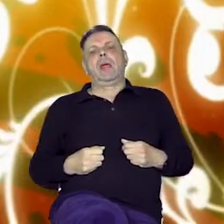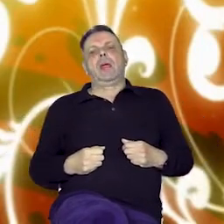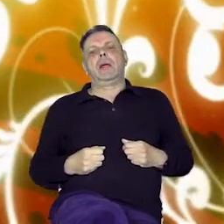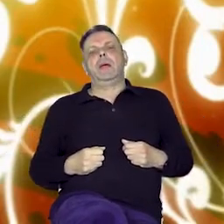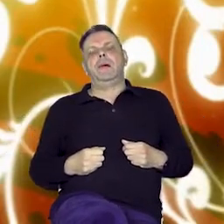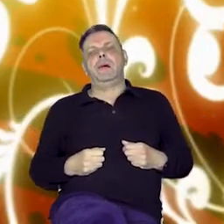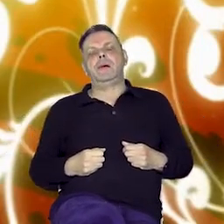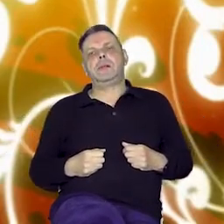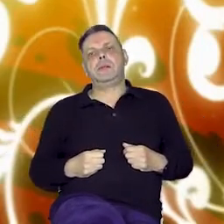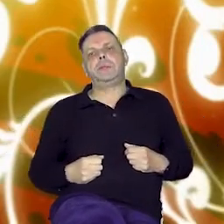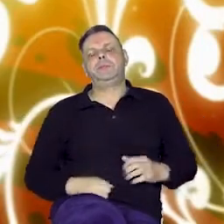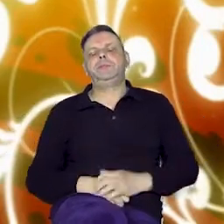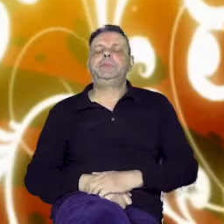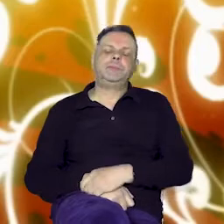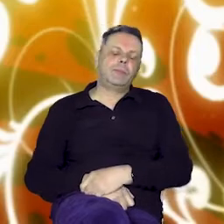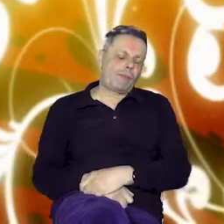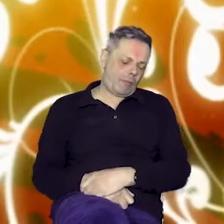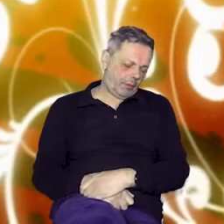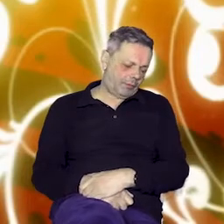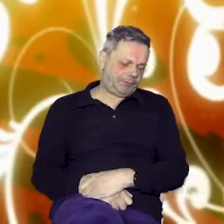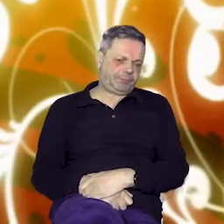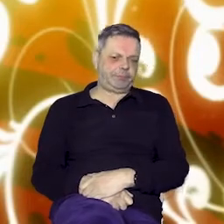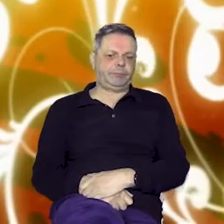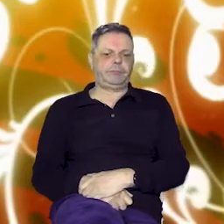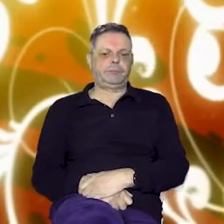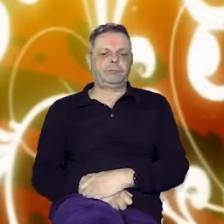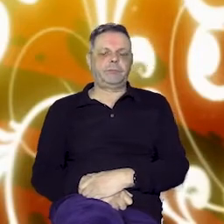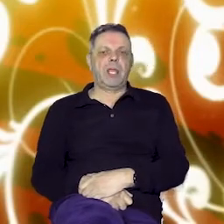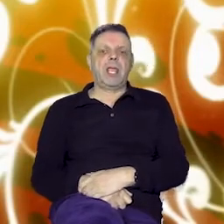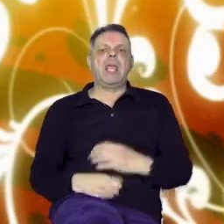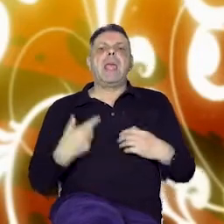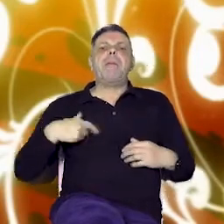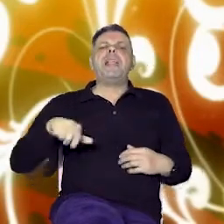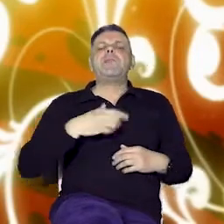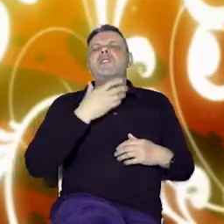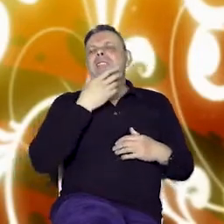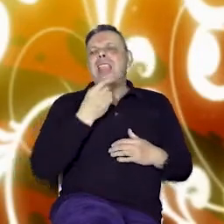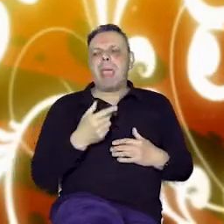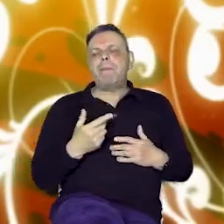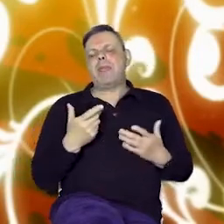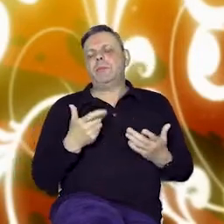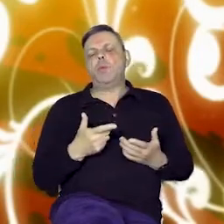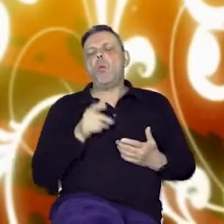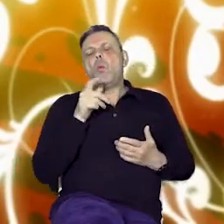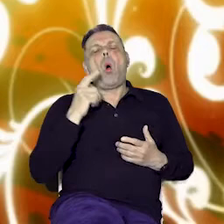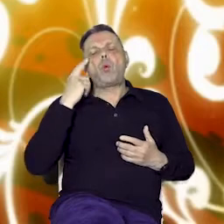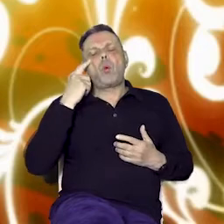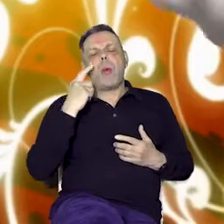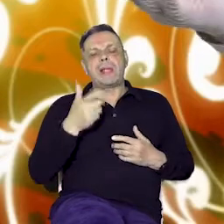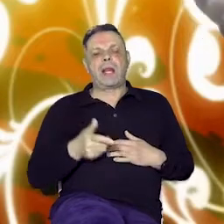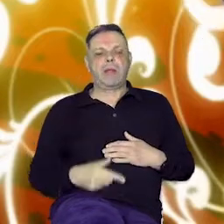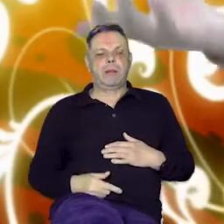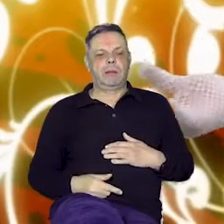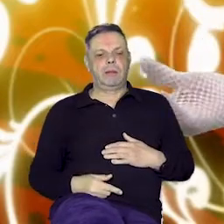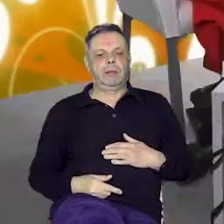debljini sada, ja sam lijepa debela ili on lijep mršav. Mi smo svi lijepi u oku ko nas gleda. Jesam ja vama lijepa? Jeste. I